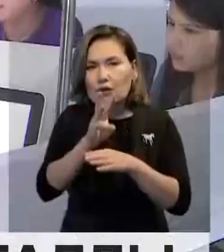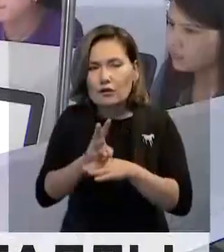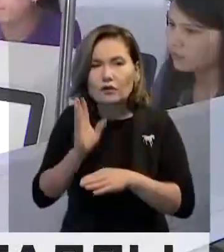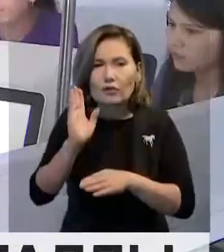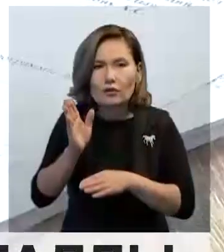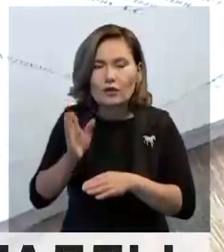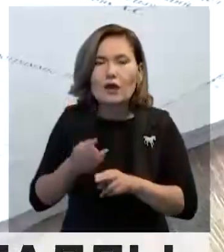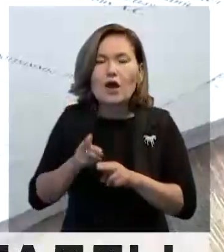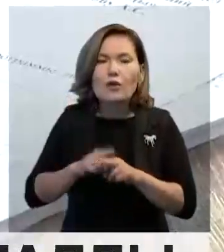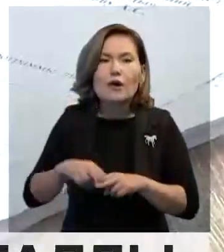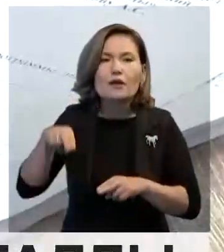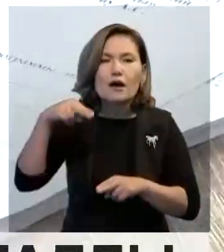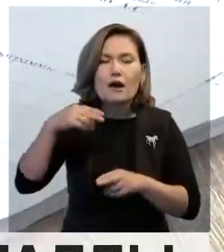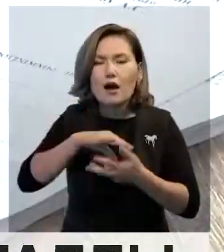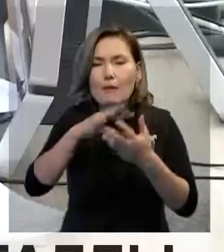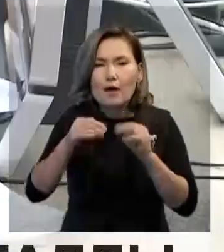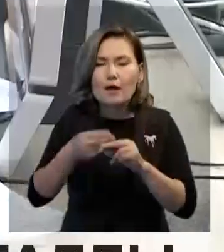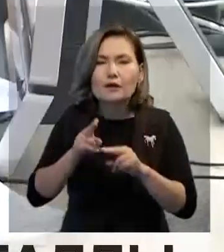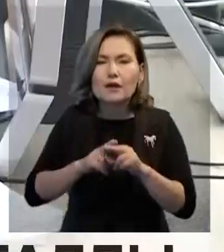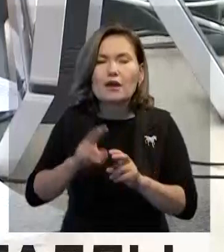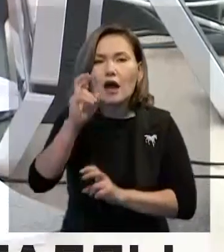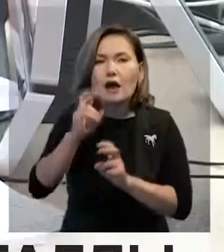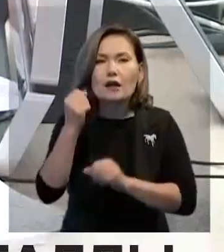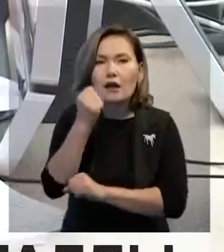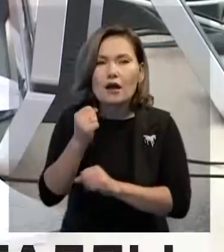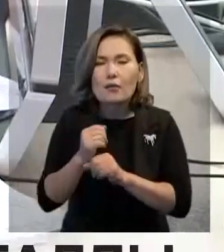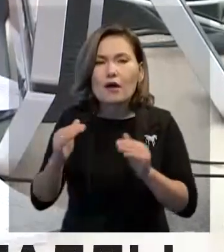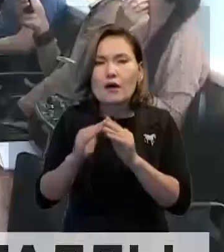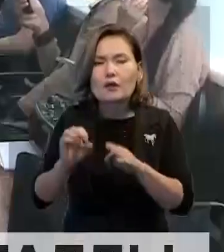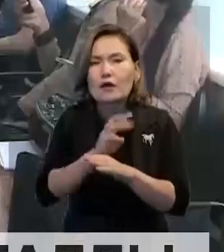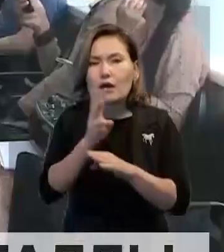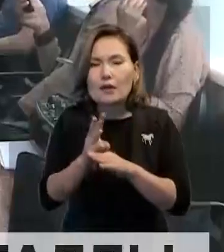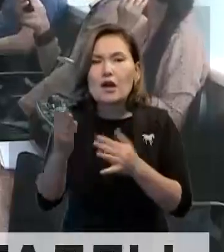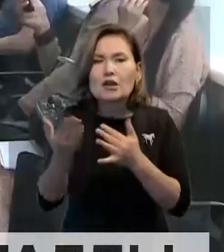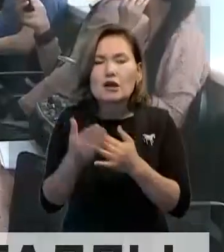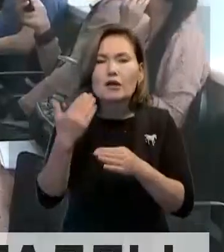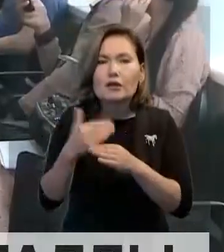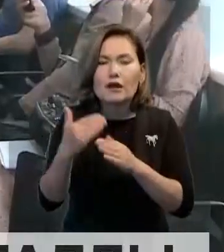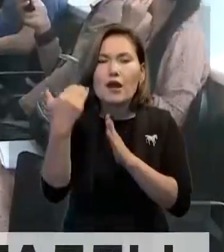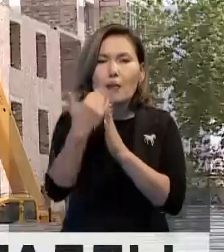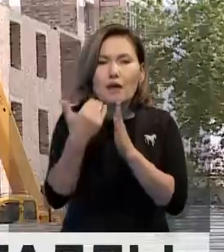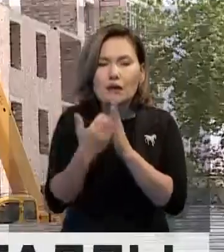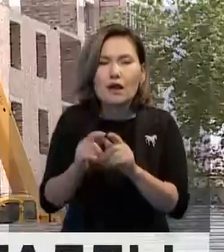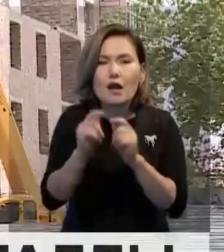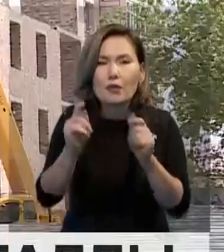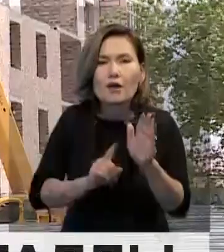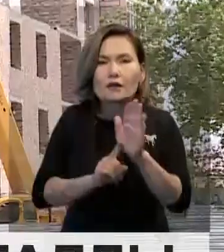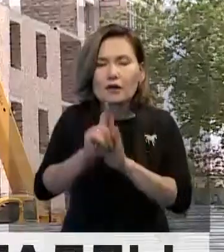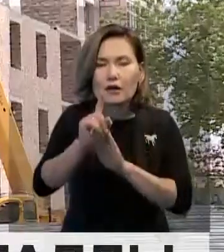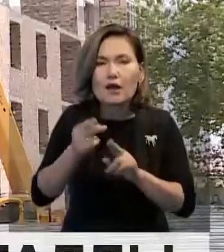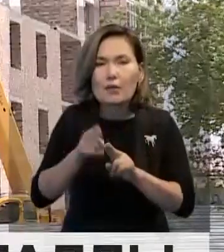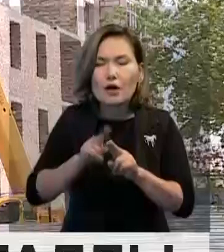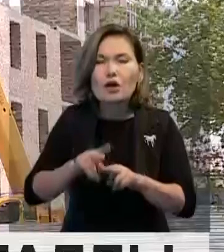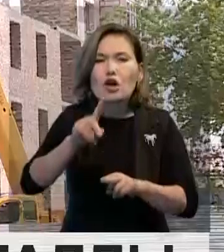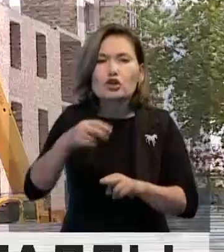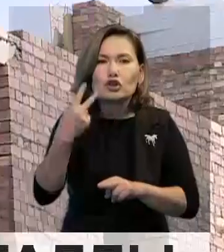кету керек, кеншілерді баспанамен қамту үшін биыл бірінші рет Қарағанды өңірінде жеңілдетілген ипотека бағдарламасы қолға алынды. Жыл соңына дейін 120